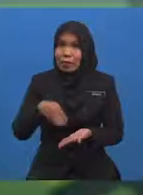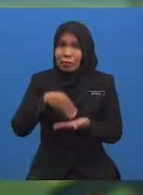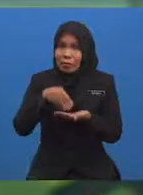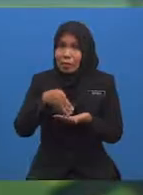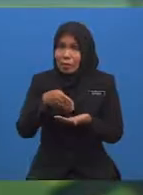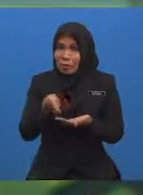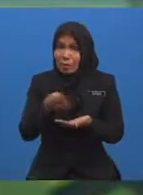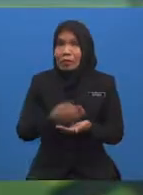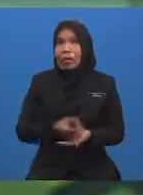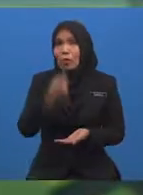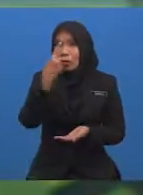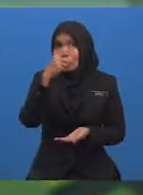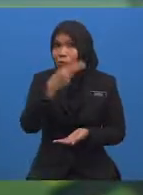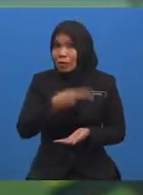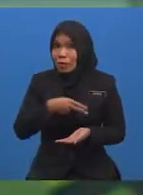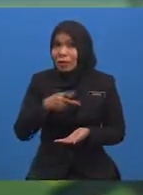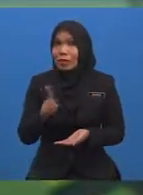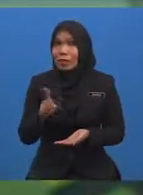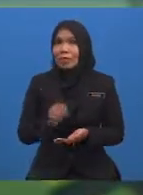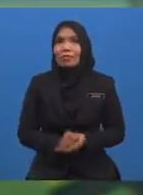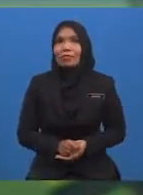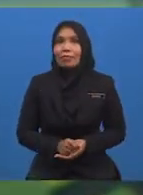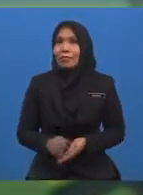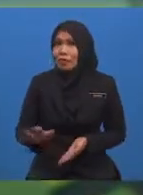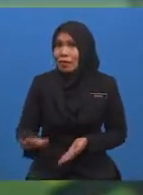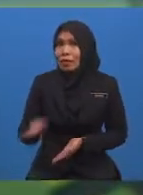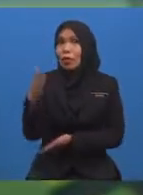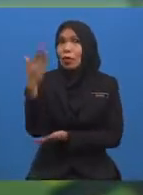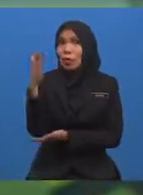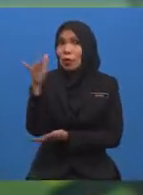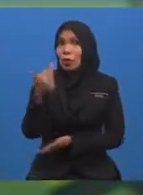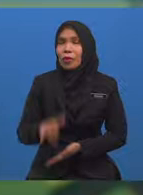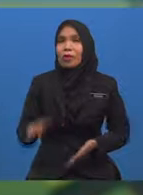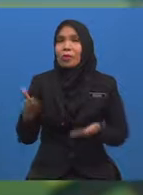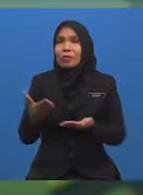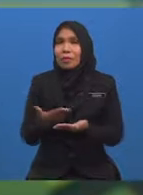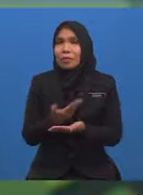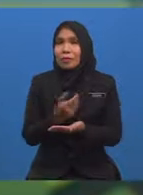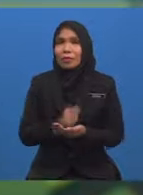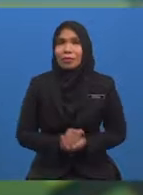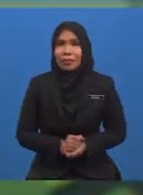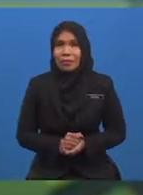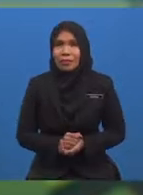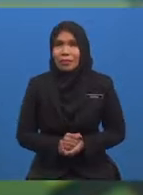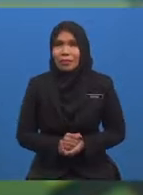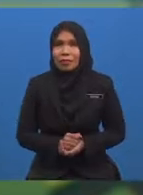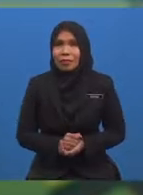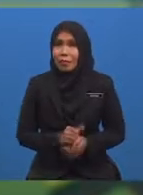untuk menghasilkan anak pokok yang baru. Begitulah